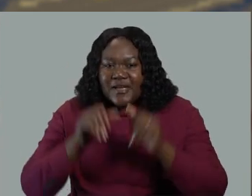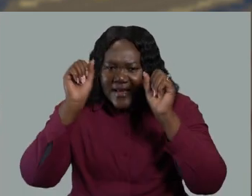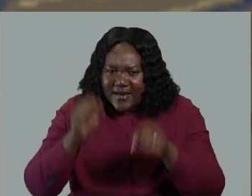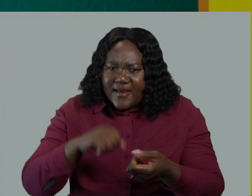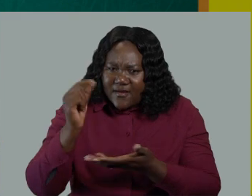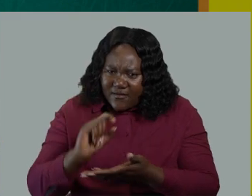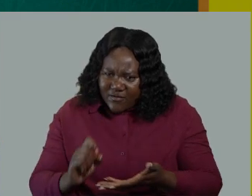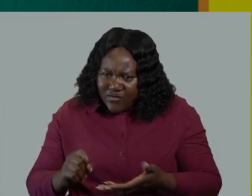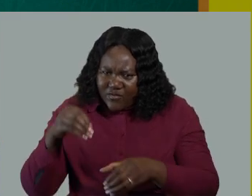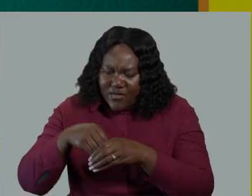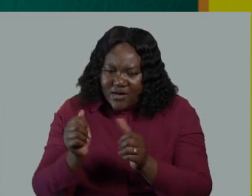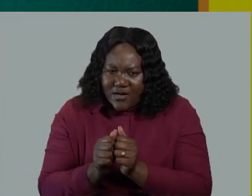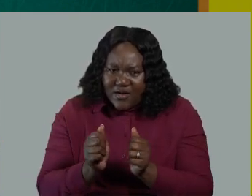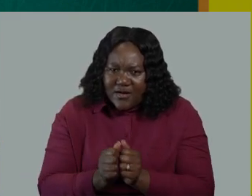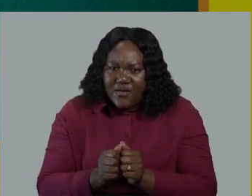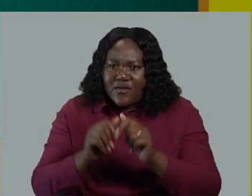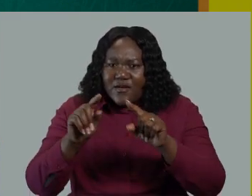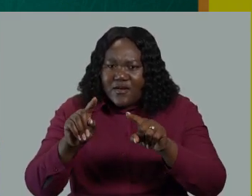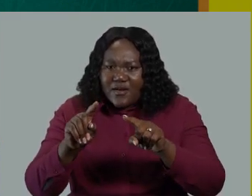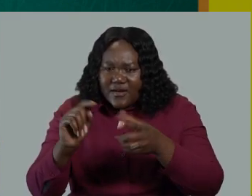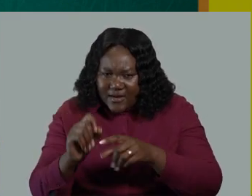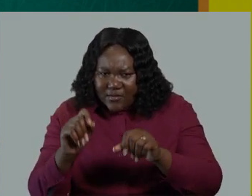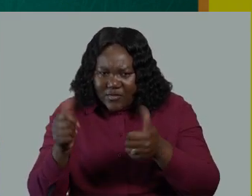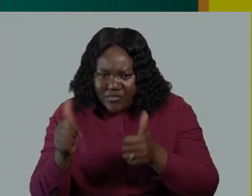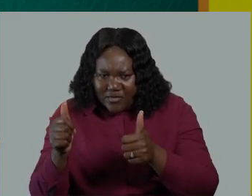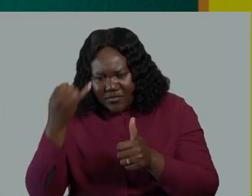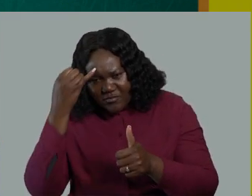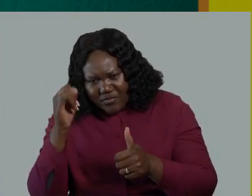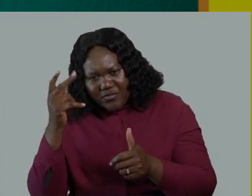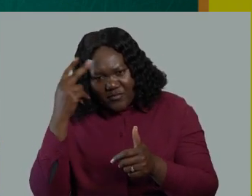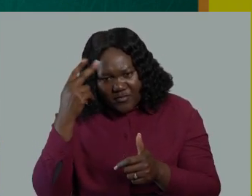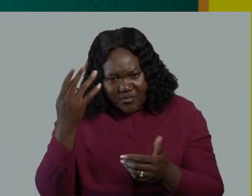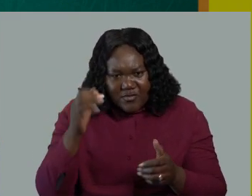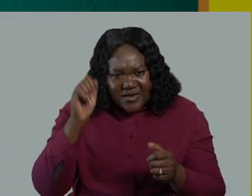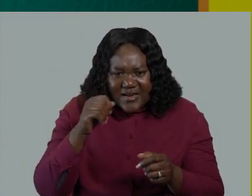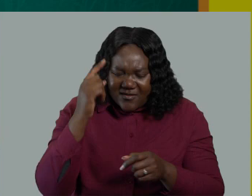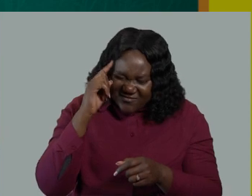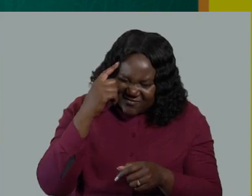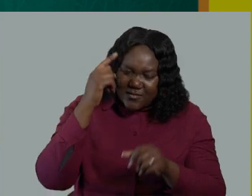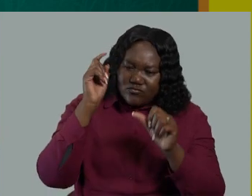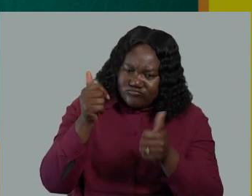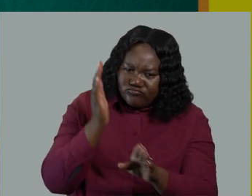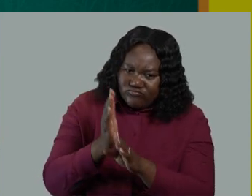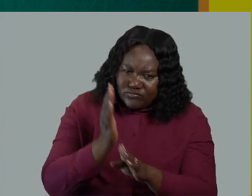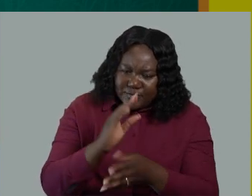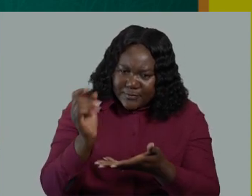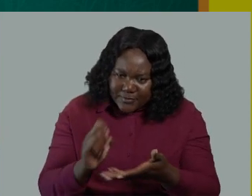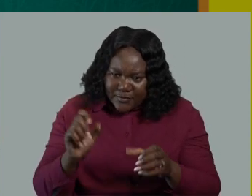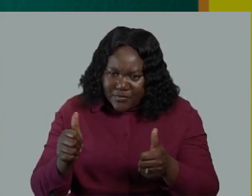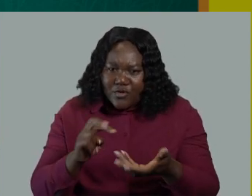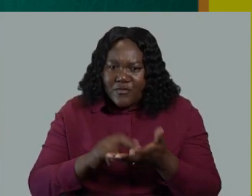nawa. Naya vule okunyola nawa iilongwa yeetwapo nuunkulungu, naya nyole iinyolwa ya dhilaadhilwa